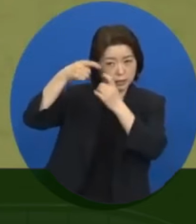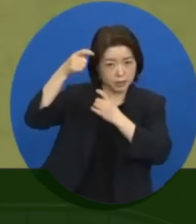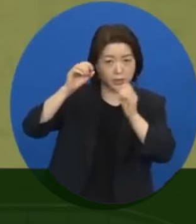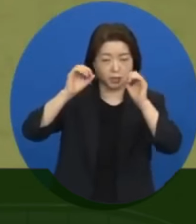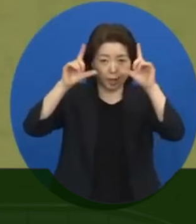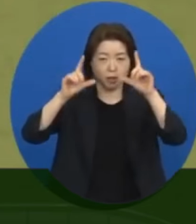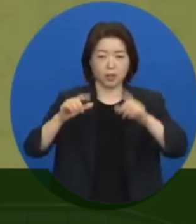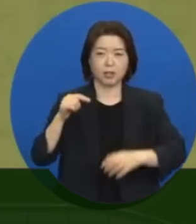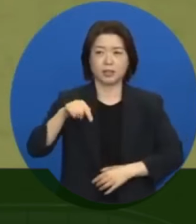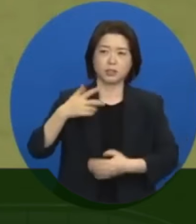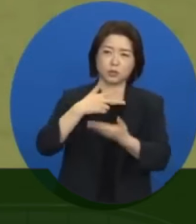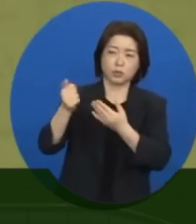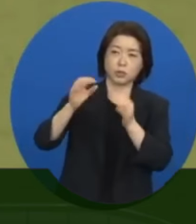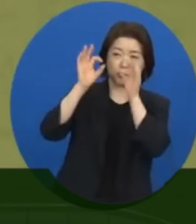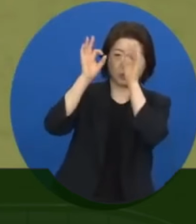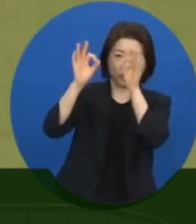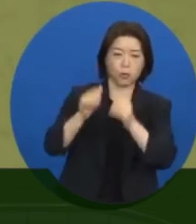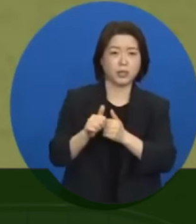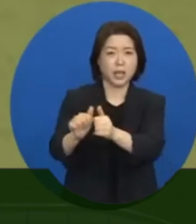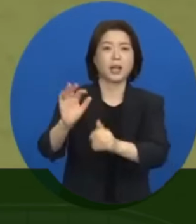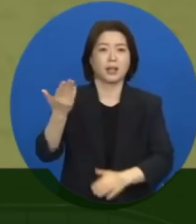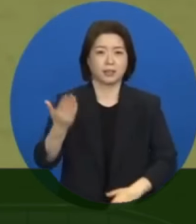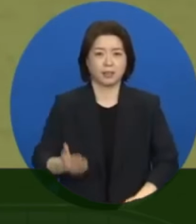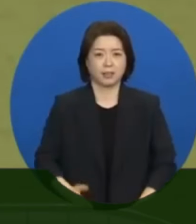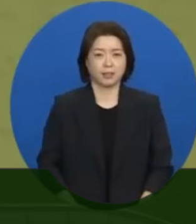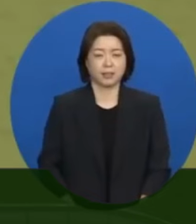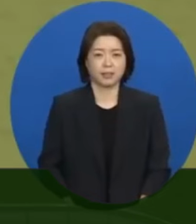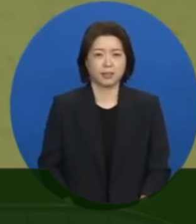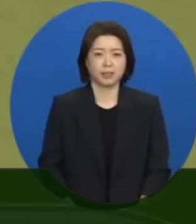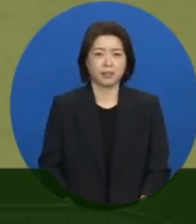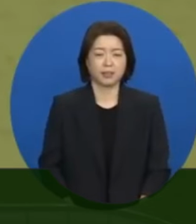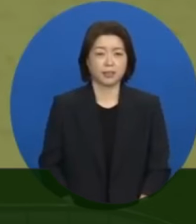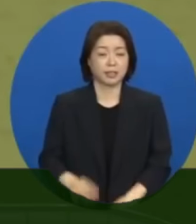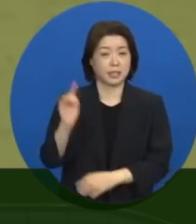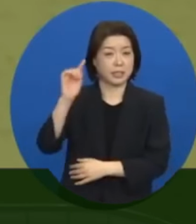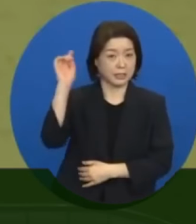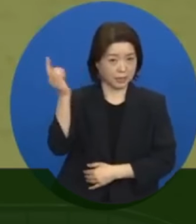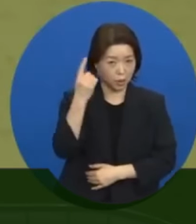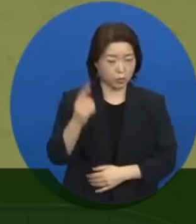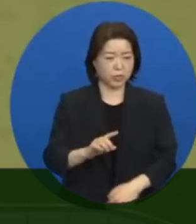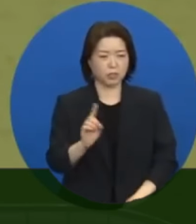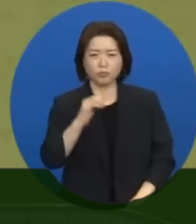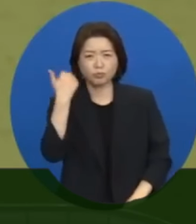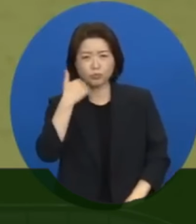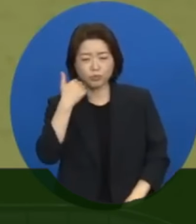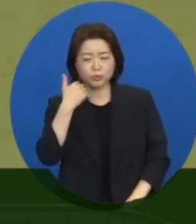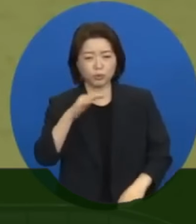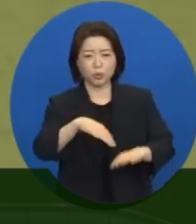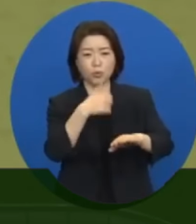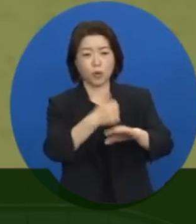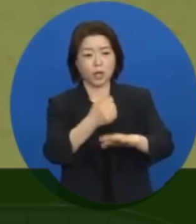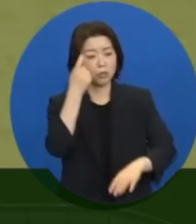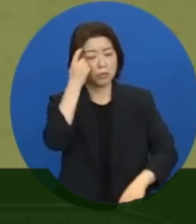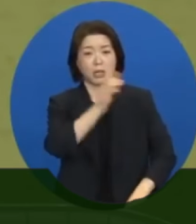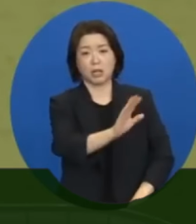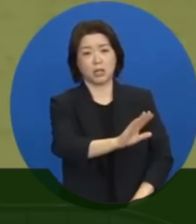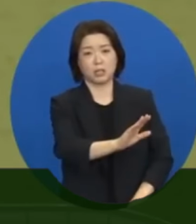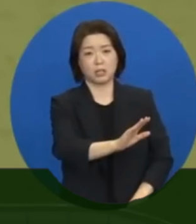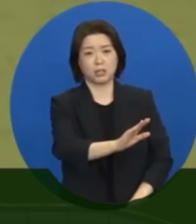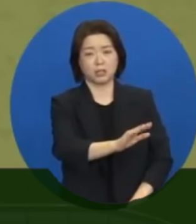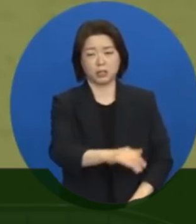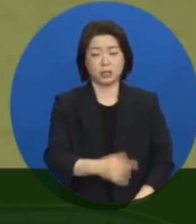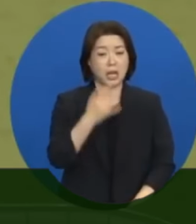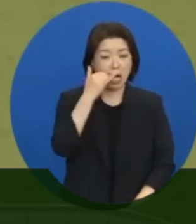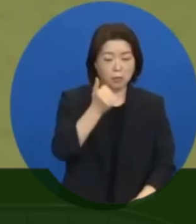그분을 주목하고 따라가야 됩니다 자 오늘 말씀에 보면 다윗을 어느 누구도 왕이라고 여기지 않았어요 아버지도